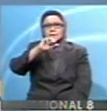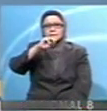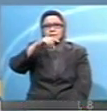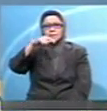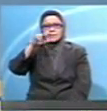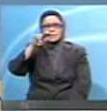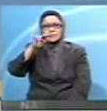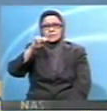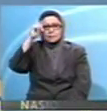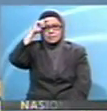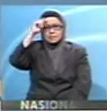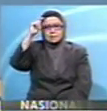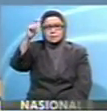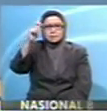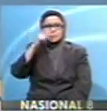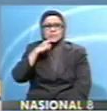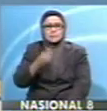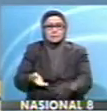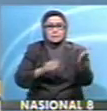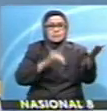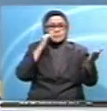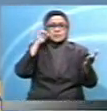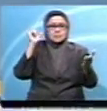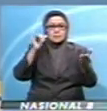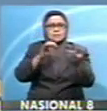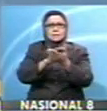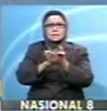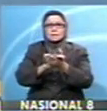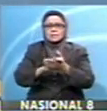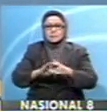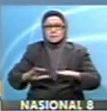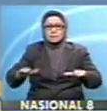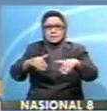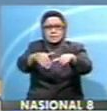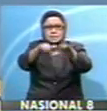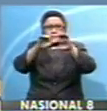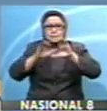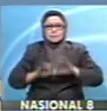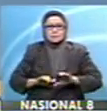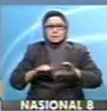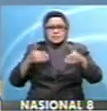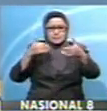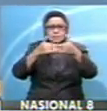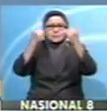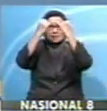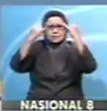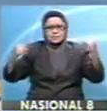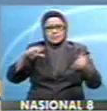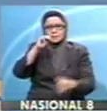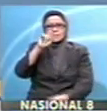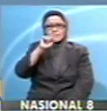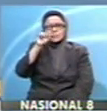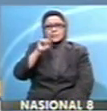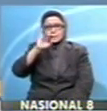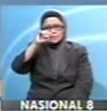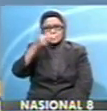zaharah yang mangkat petang semalam selamat disemadikan di makam diraja Masjid Abidin berhampiran istana maziah Kuala Terengganu kira-kira